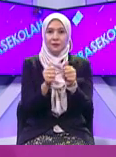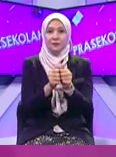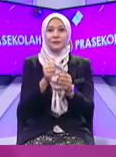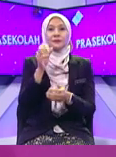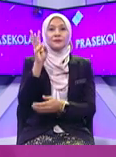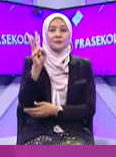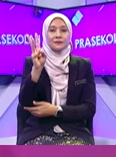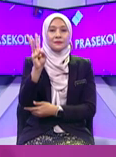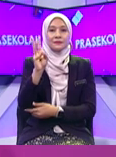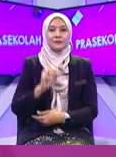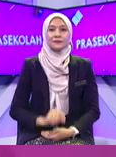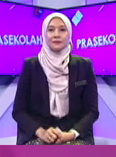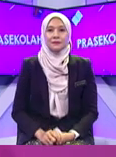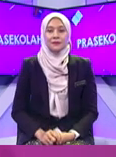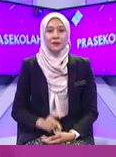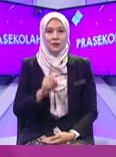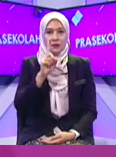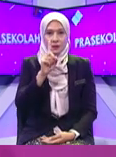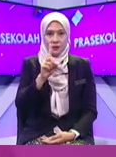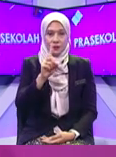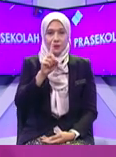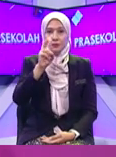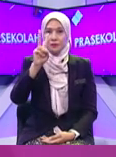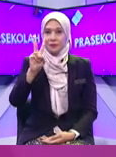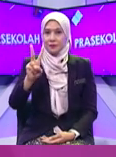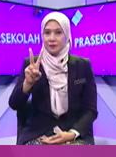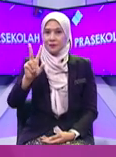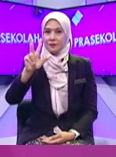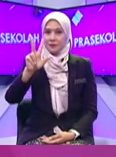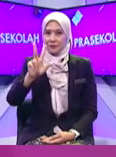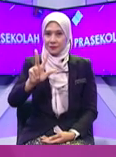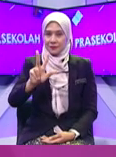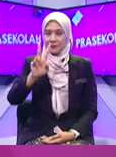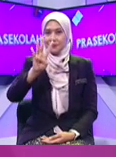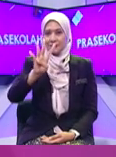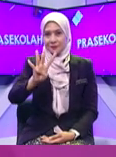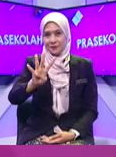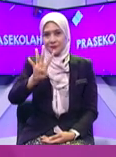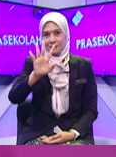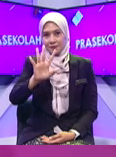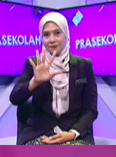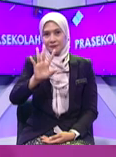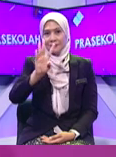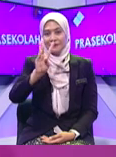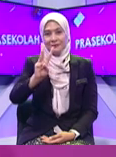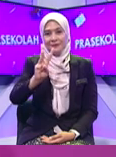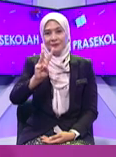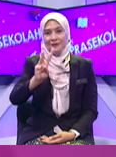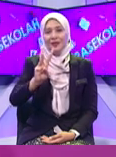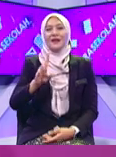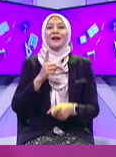di sini ya oke satu dua tiga empat lima enam